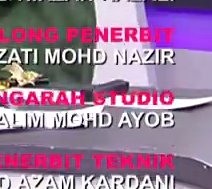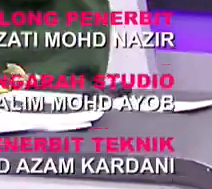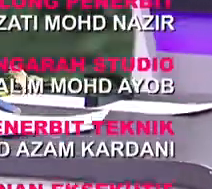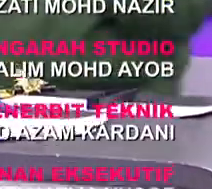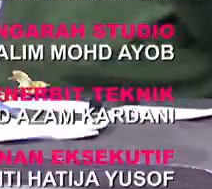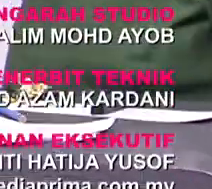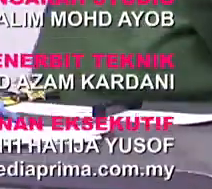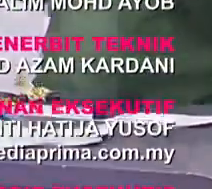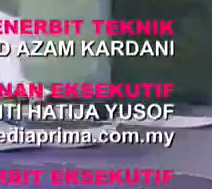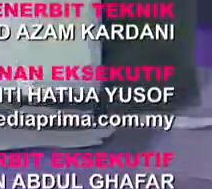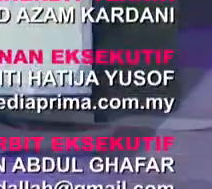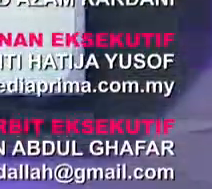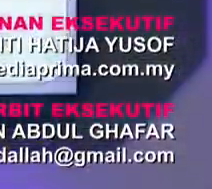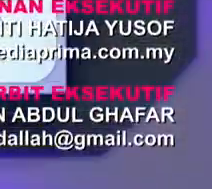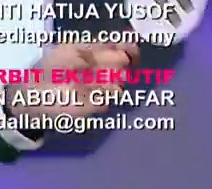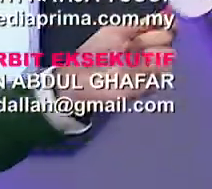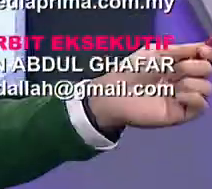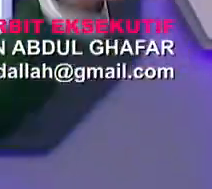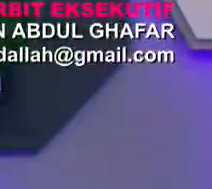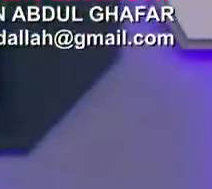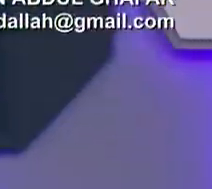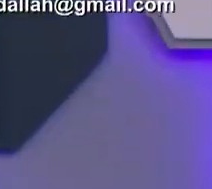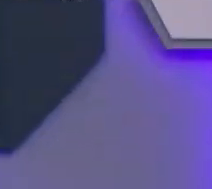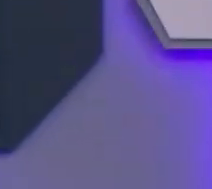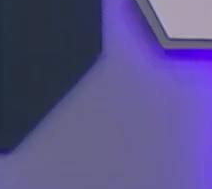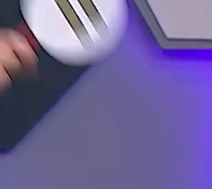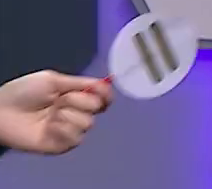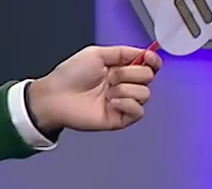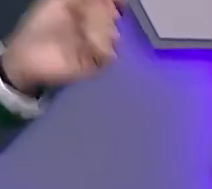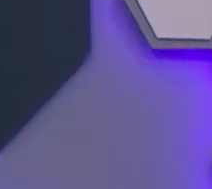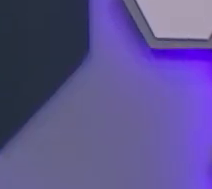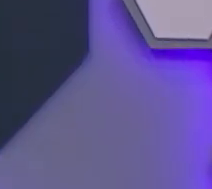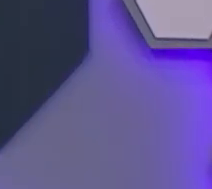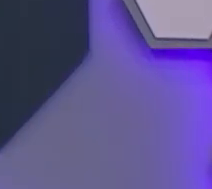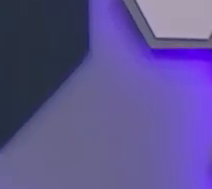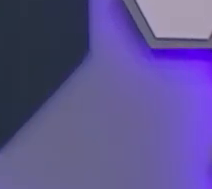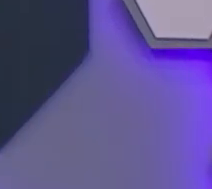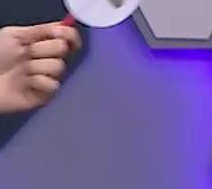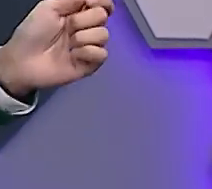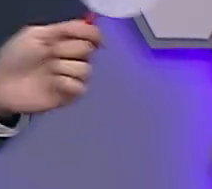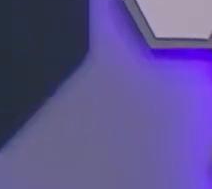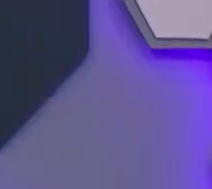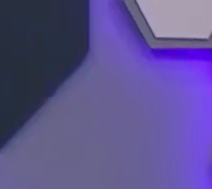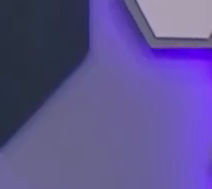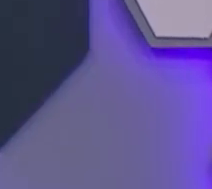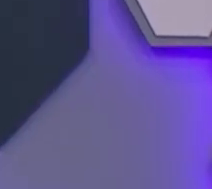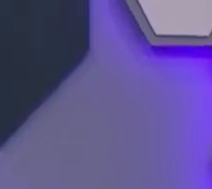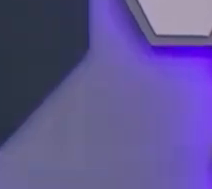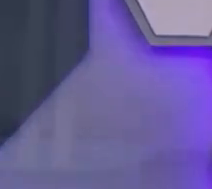mudahnya operasi tolak mudahnya operasi tolak